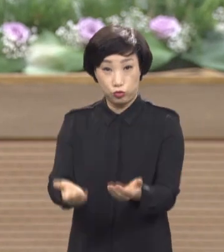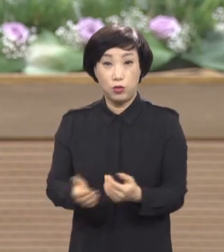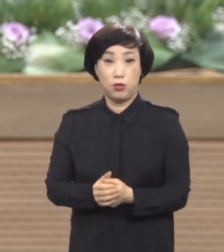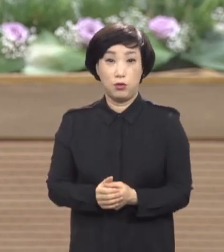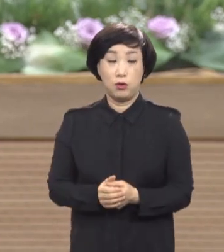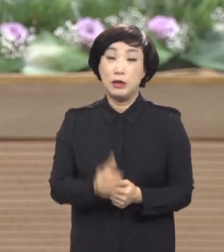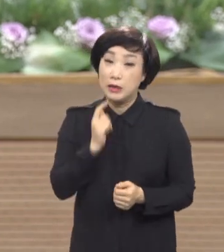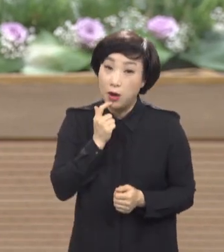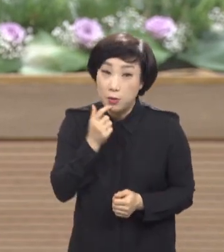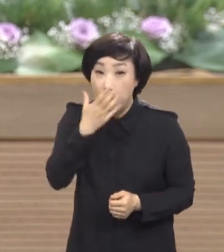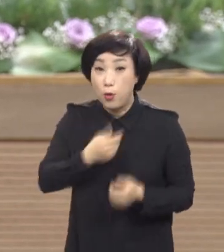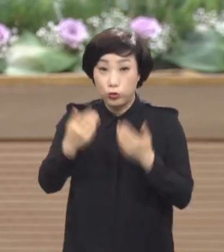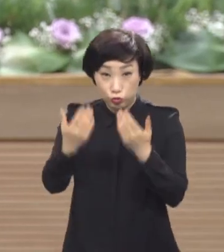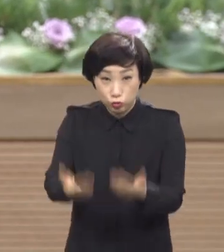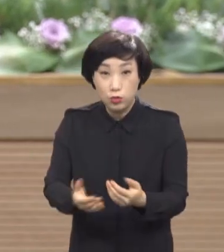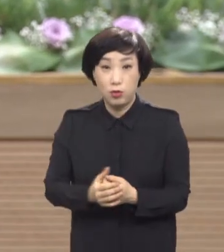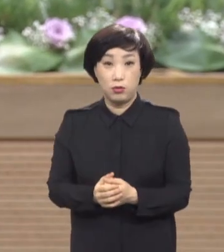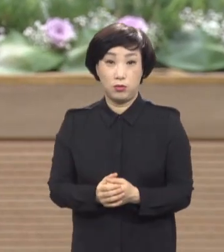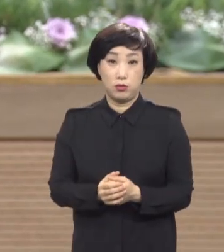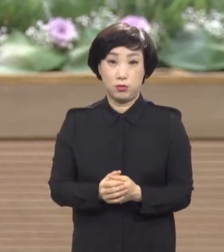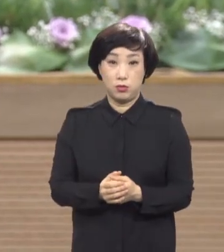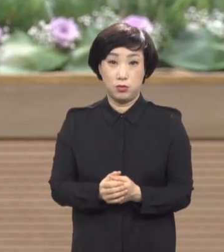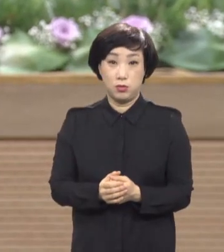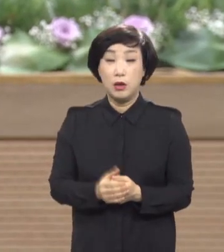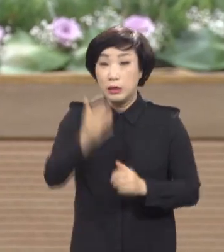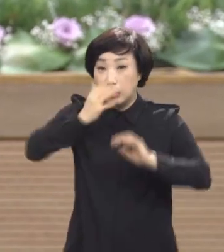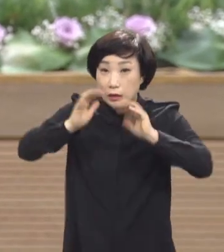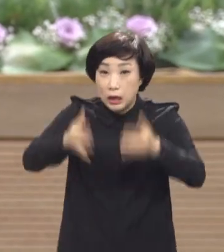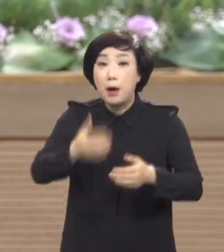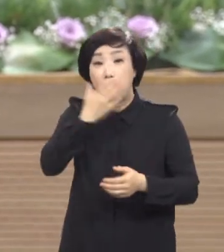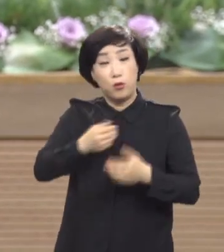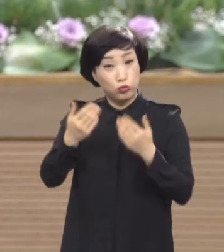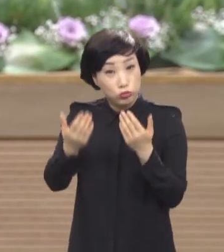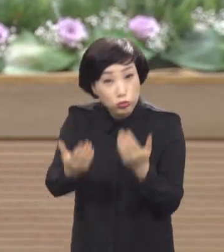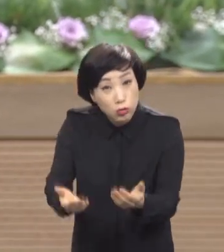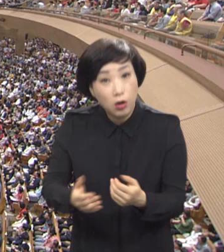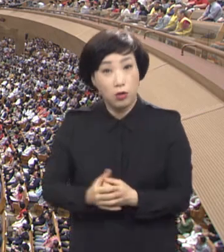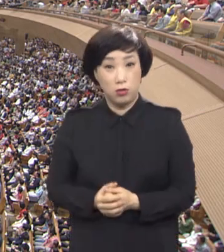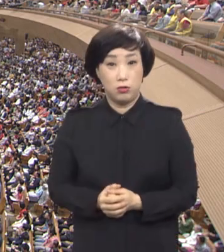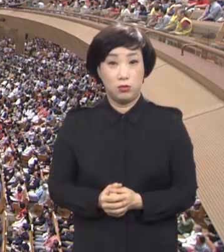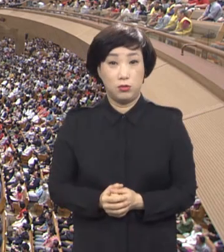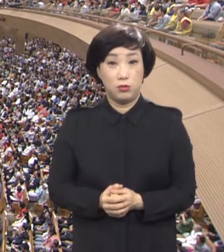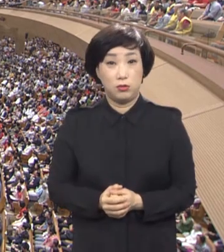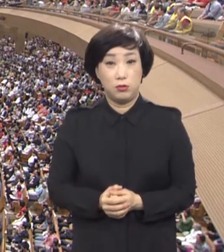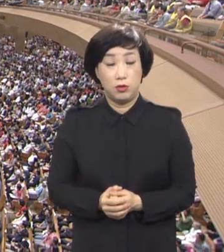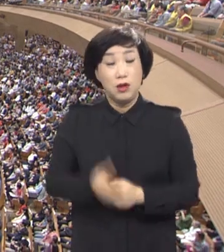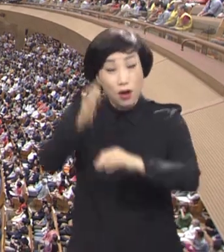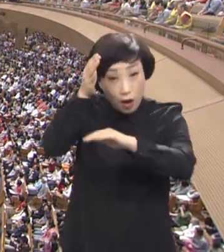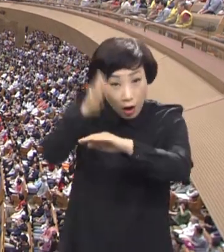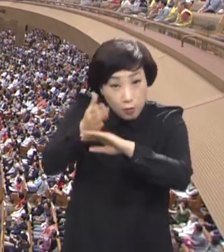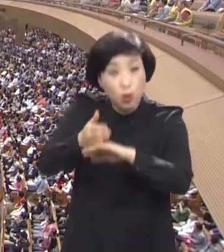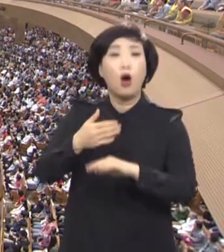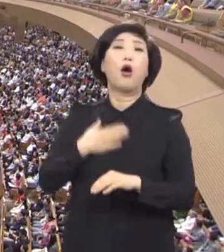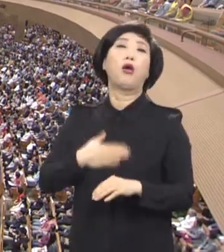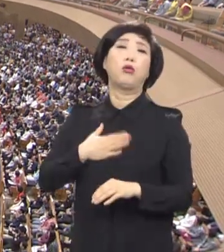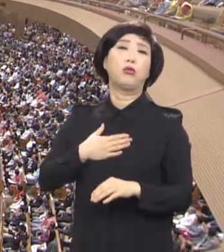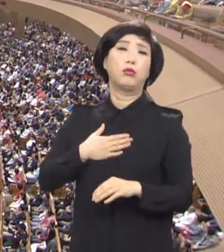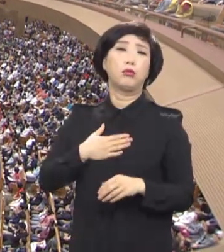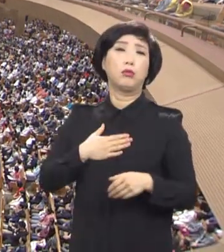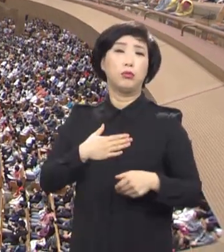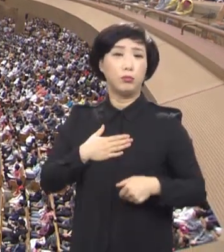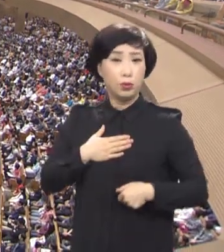야곱에게 준 복이야 이스라엘에게 준 복이야 감사할 줄 알아야지